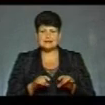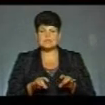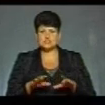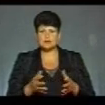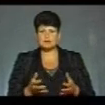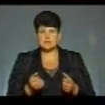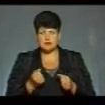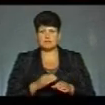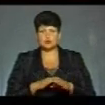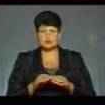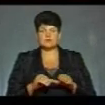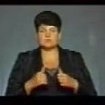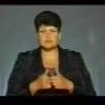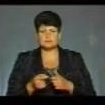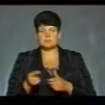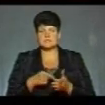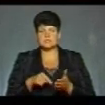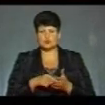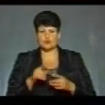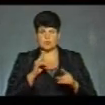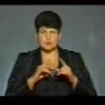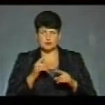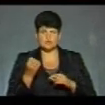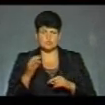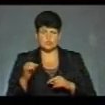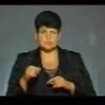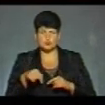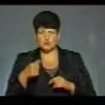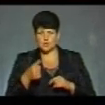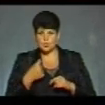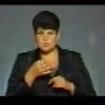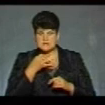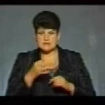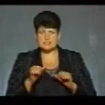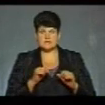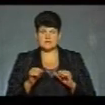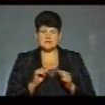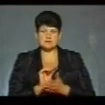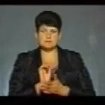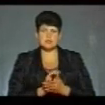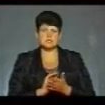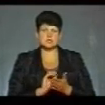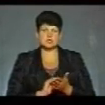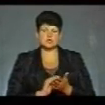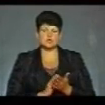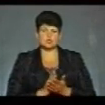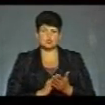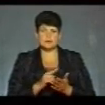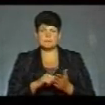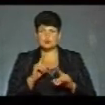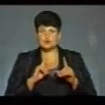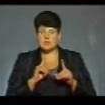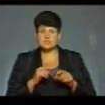виконавчий комітет Тернопільської міської ради 14 серпня цього року, повідомила керівниця прес-служби міськради Мар'яна Зварич. Чи працює